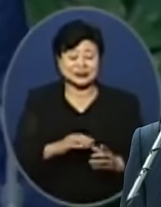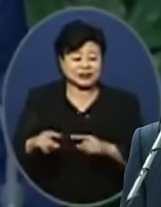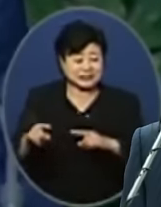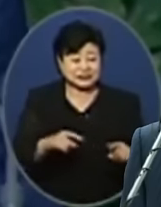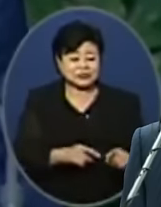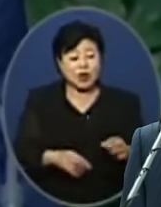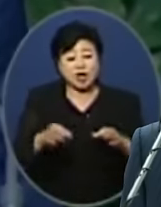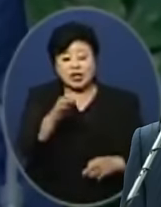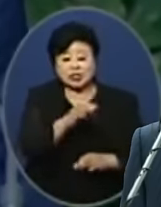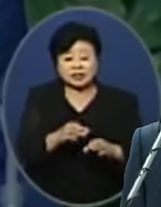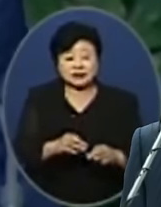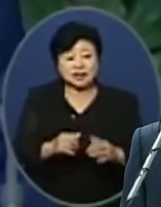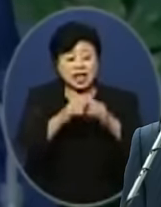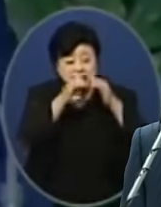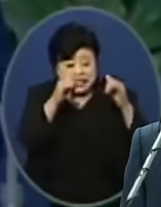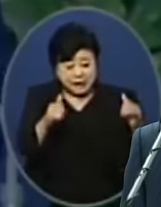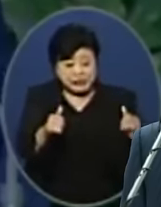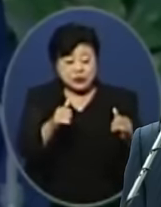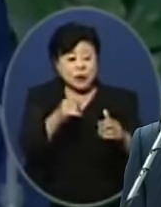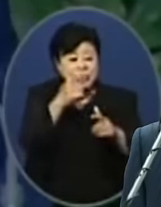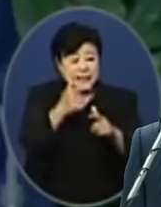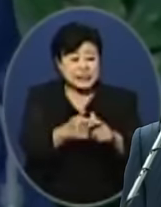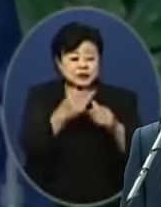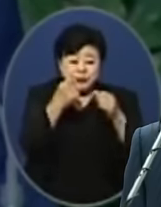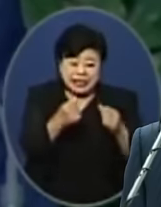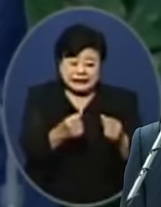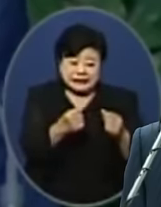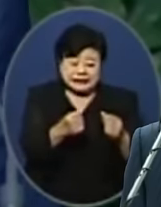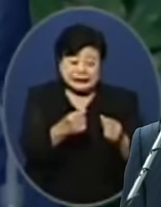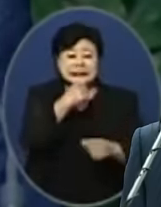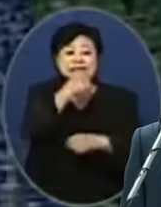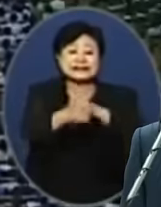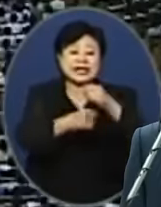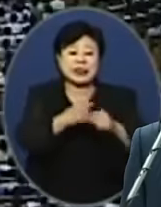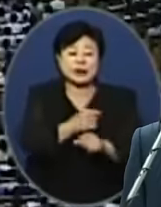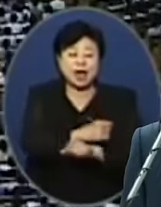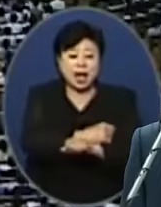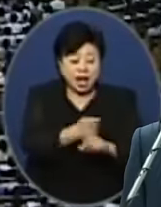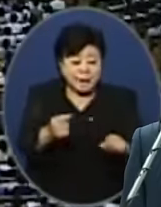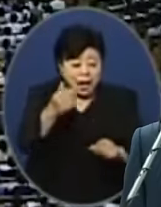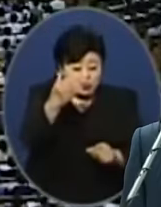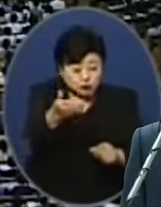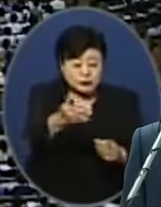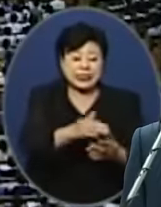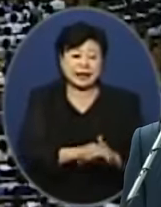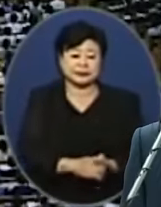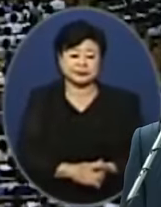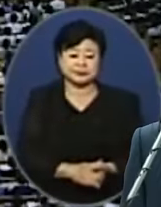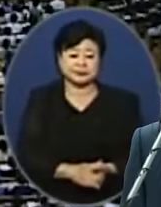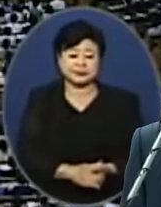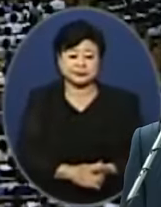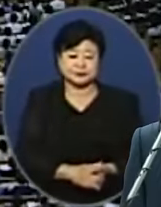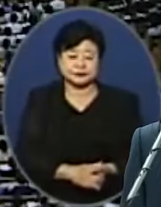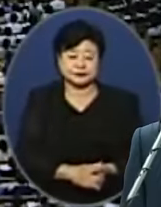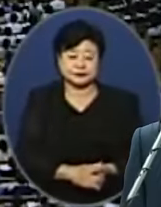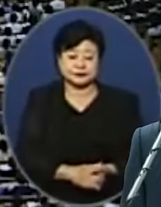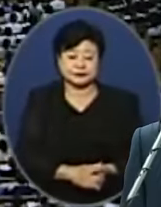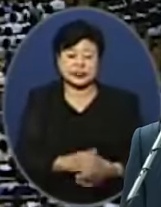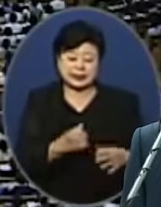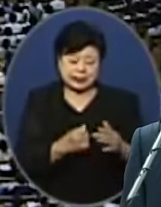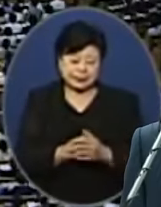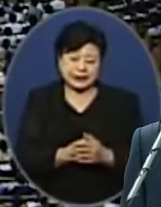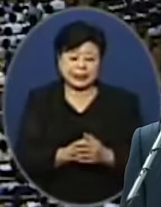정치적으로나 경제적으로나 사회적으로나 예수님이 계시면 자유와 해방을 우리에게 주시는 것입니다.